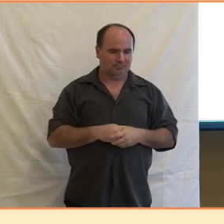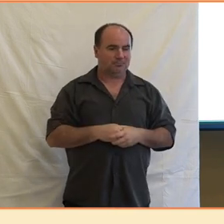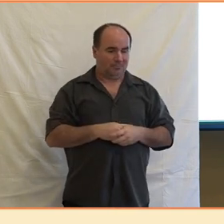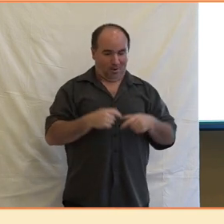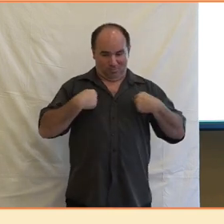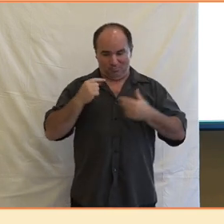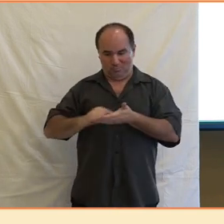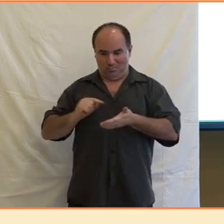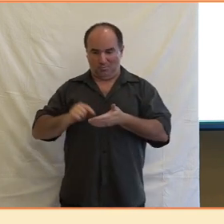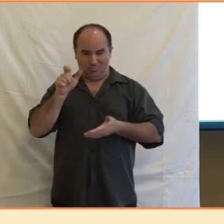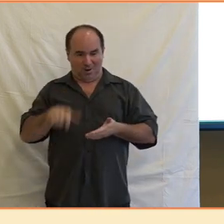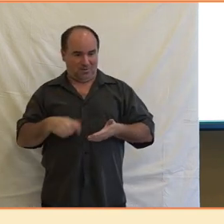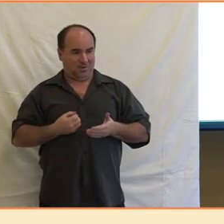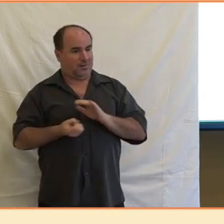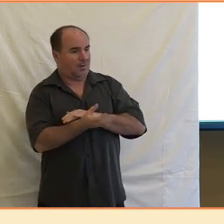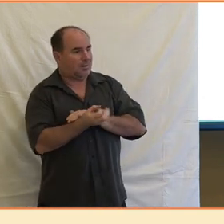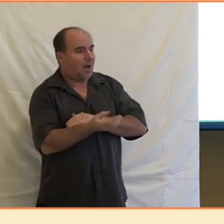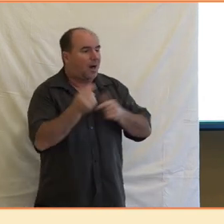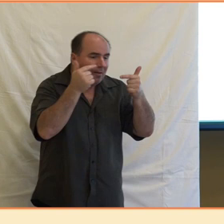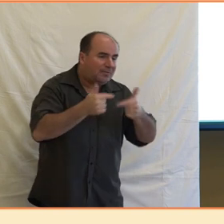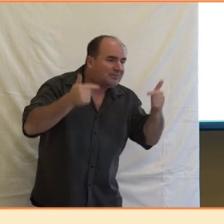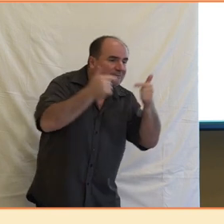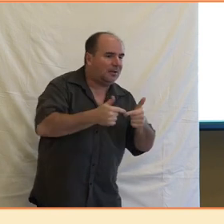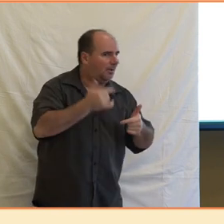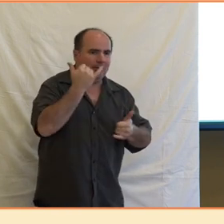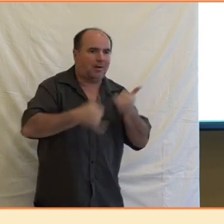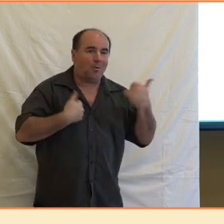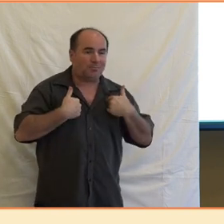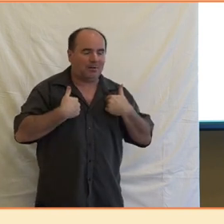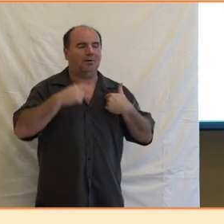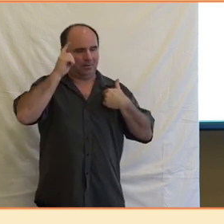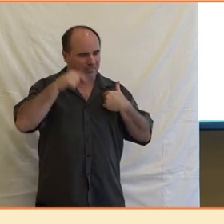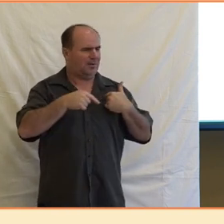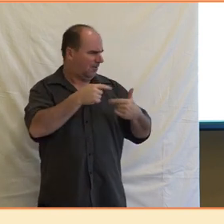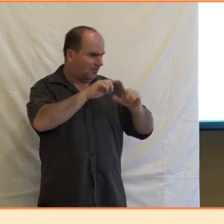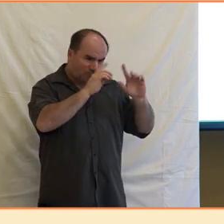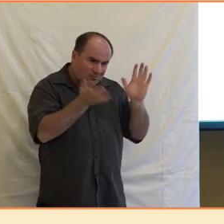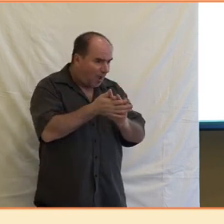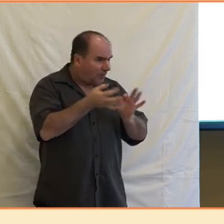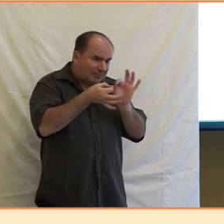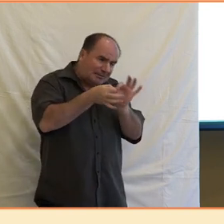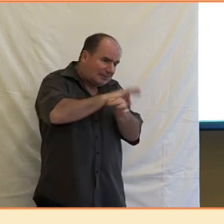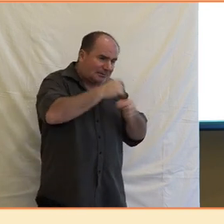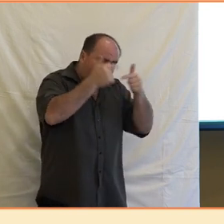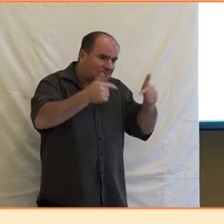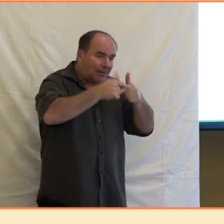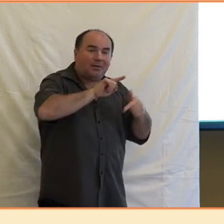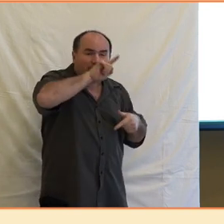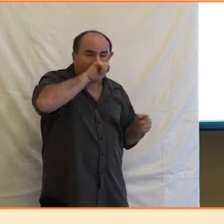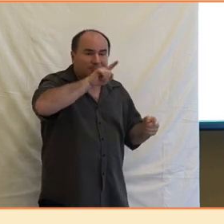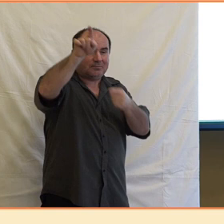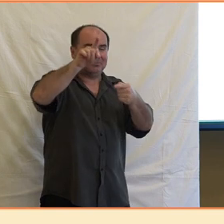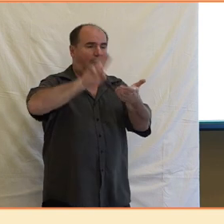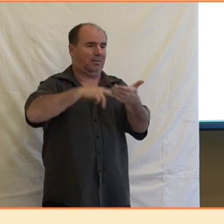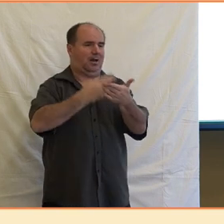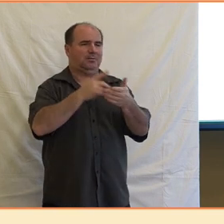schopni ty informace sami poskytovat, sami je dohledávat a opravdu tak to odkazují s tím, že většina lidí se s tím spokojí, skutečně tu informaci si